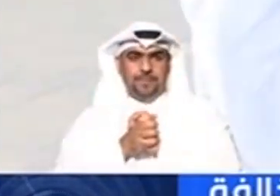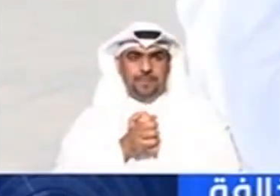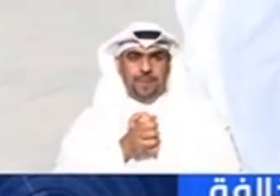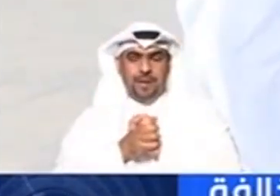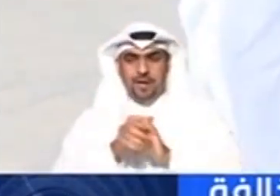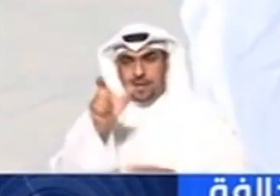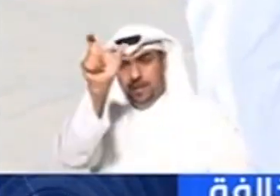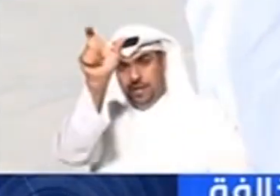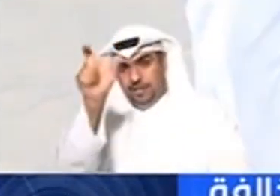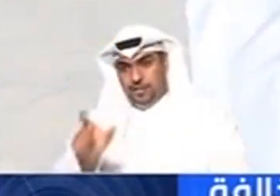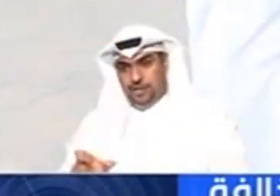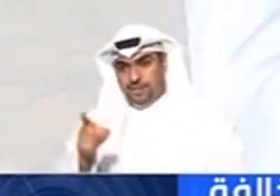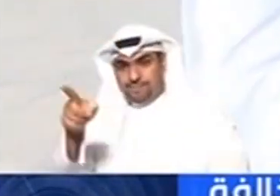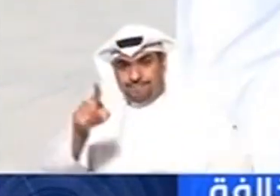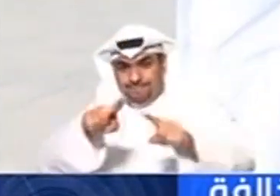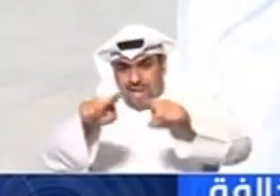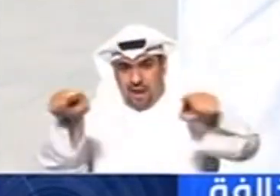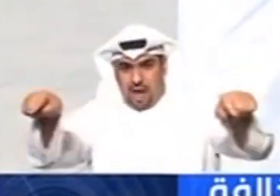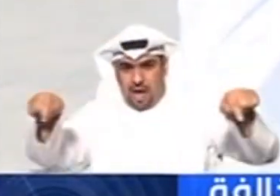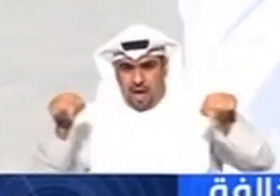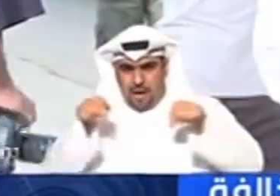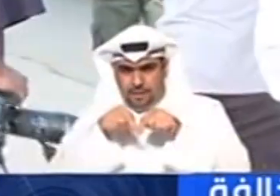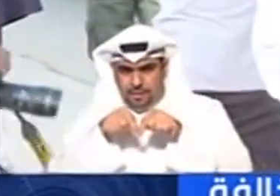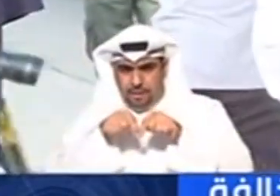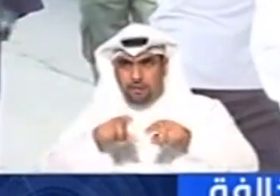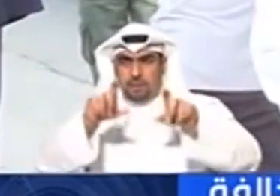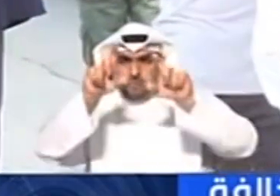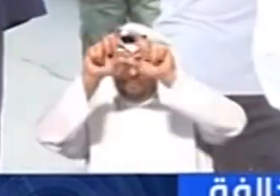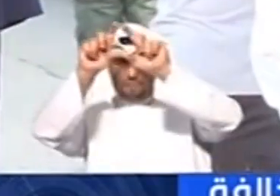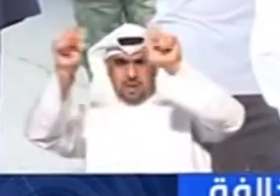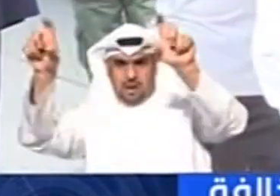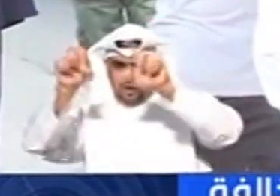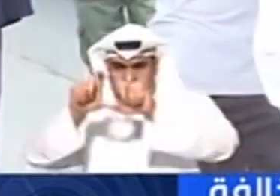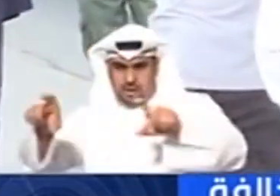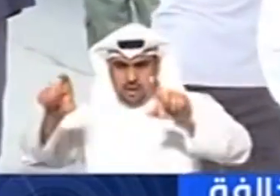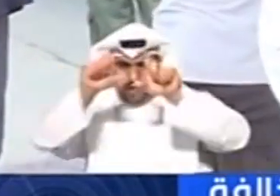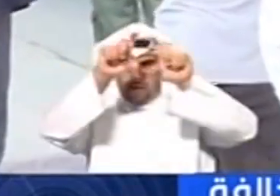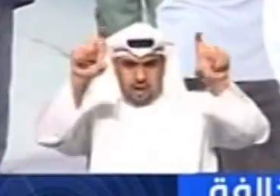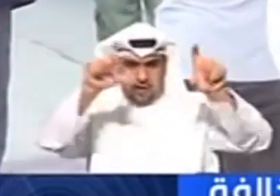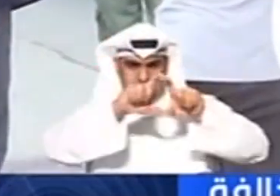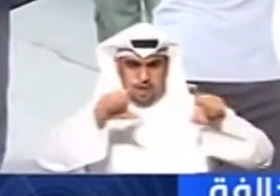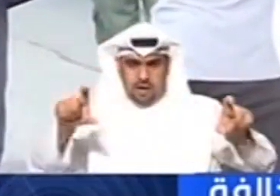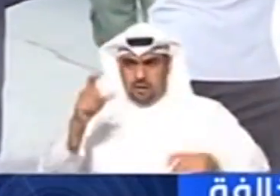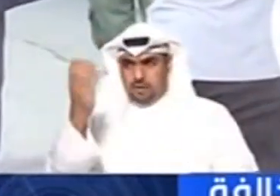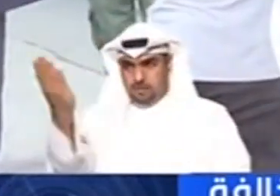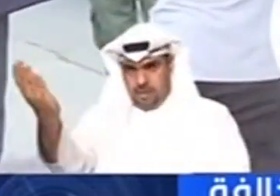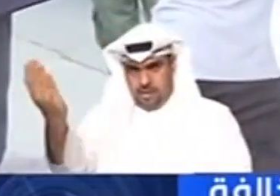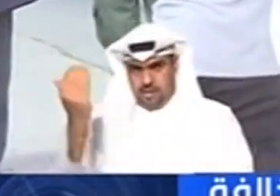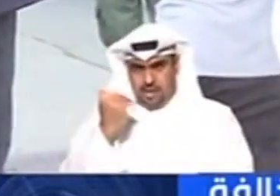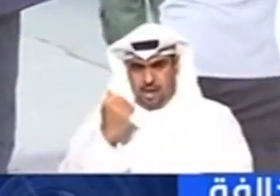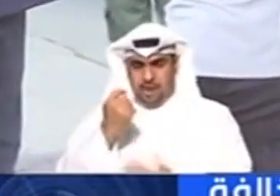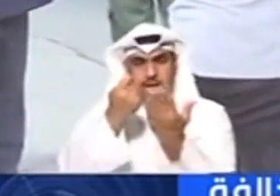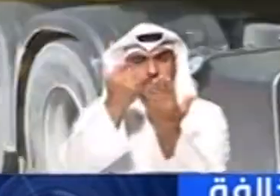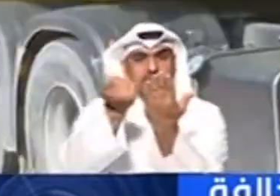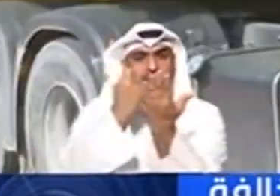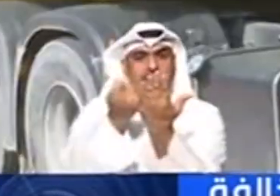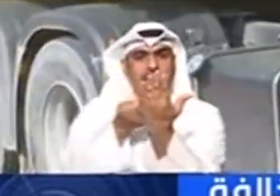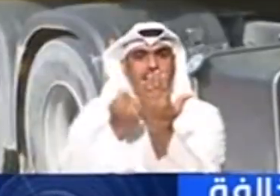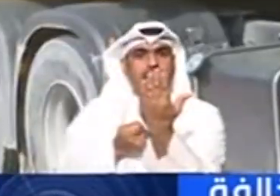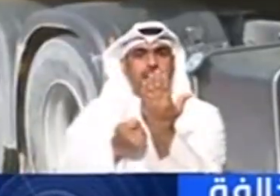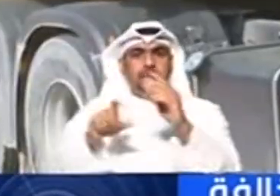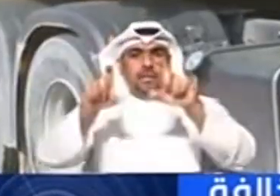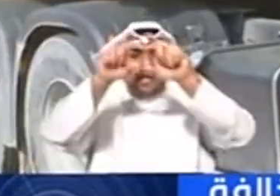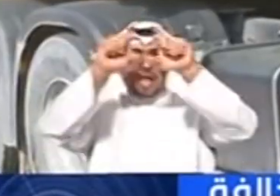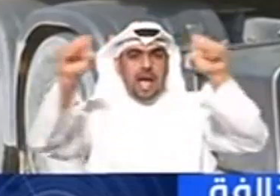نستدعي صاحب العلاقة ونحرر له مخالفة تصل إلى 1000 دينار. دعوتنا لكافة المرشحين أن يعني